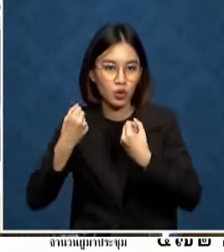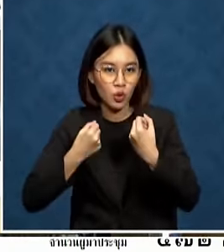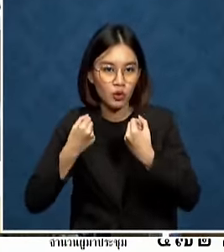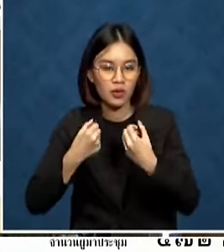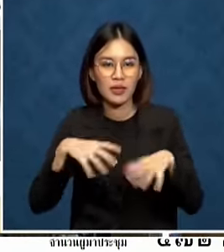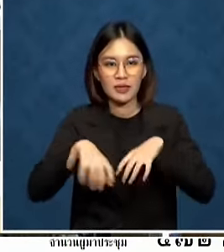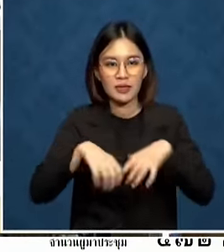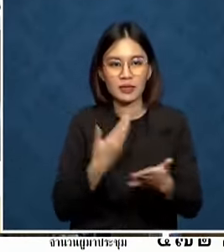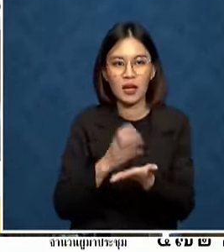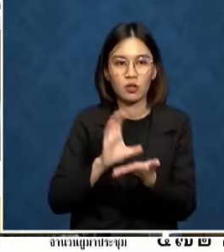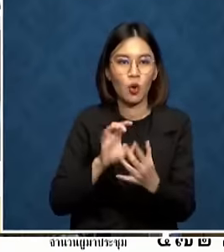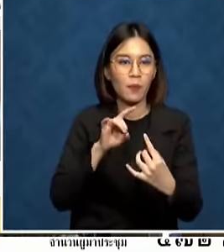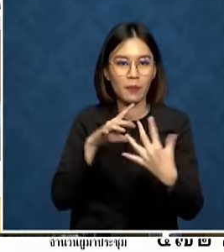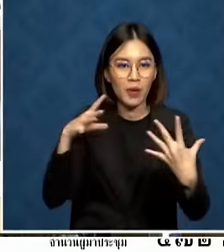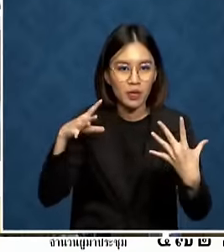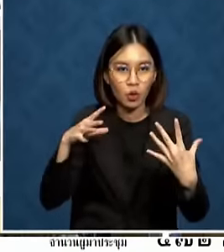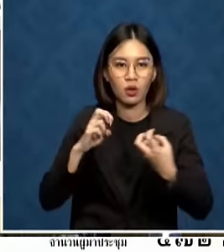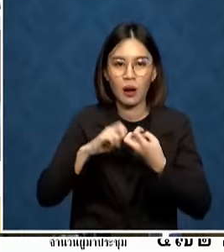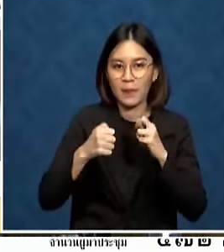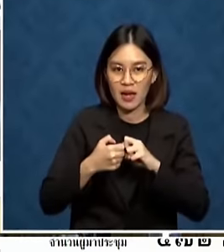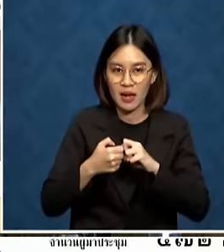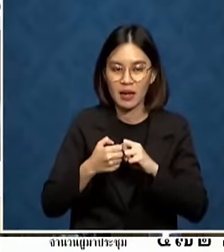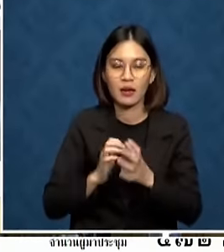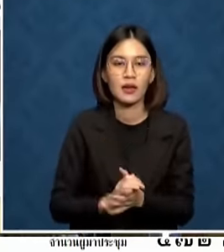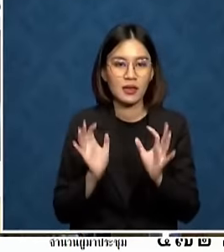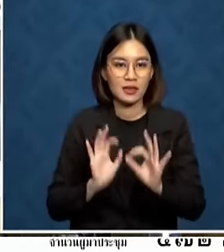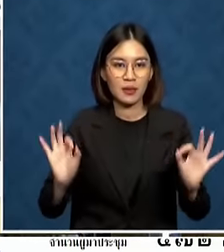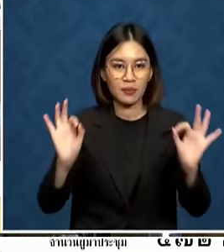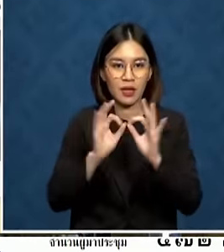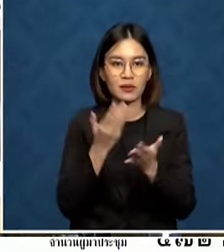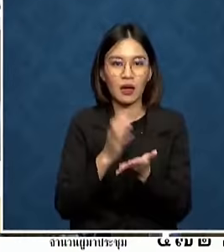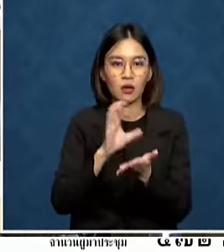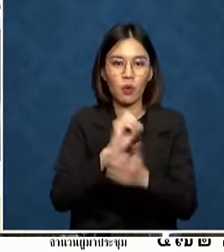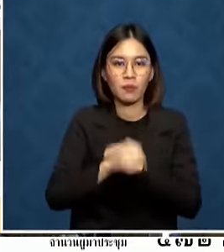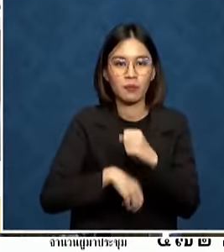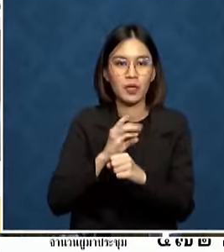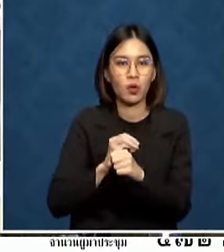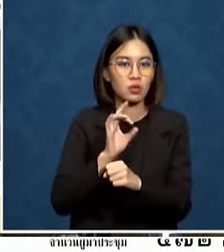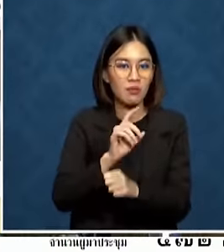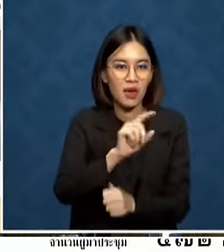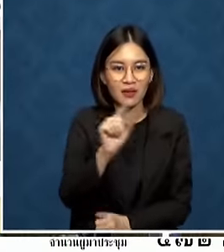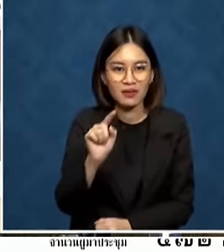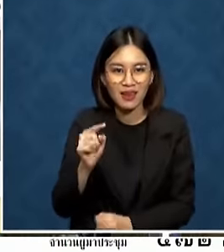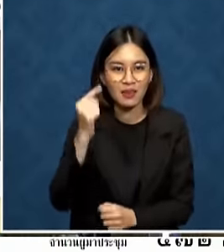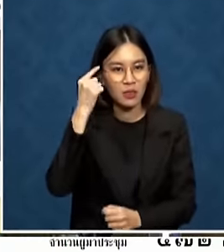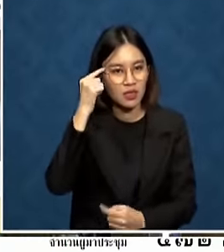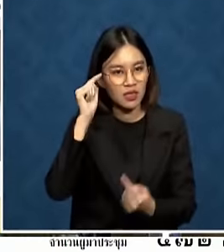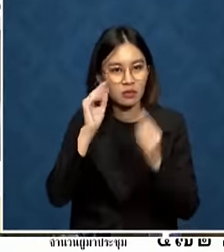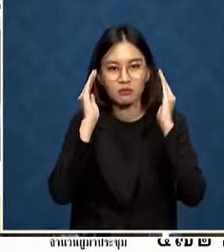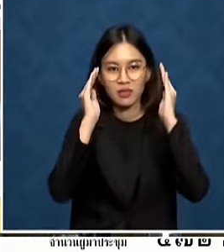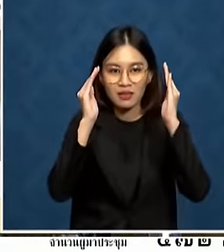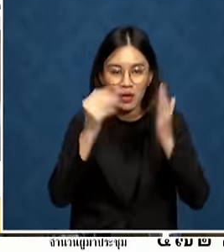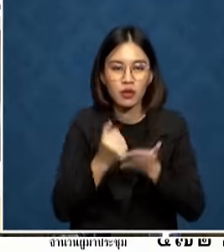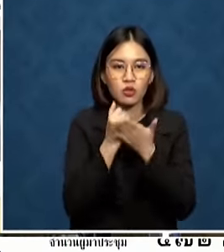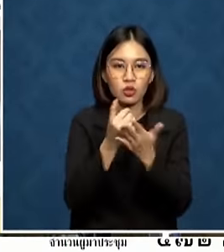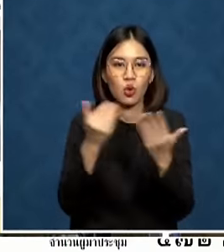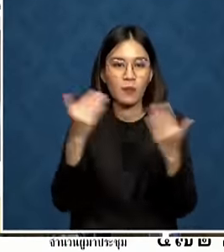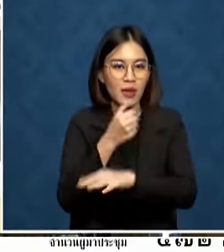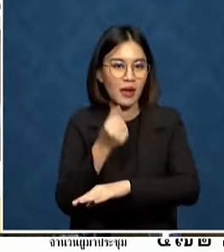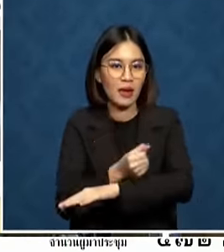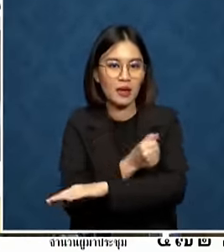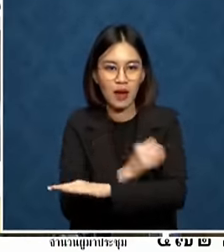จัดงบไม่ได้สัดส่วนกับขนาดของปัญหาที่สำคัญในงบ 68ไม่มีตรงไหนเลยที่เห็นความตั้งใจของท่านในการช่วยเปลี่ยนผ่านแรง